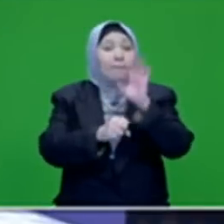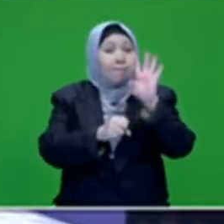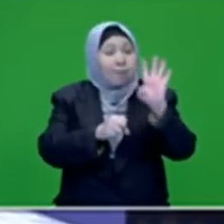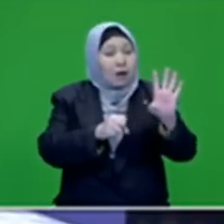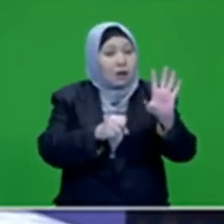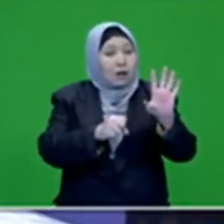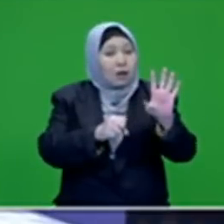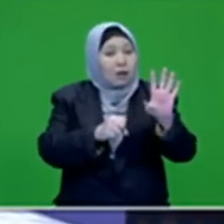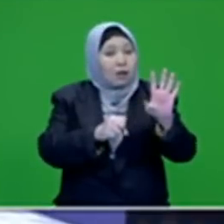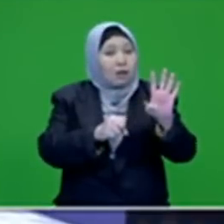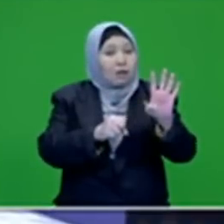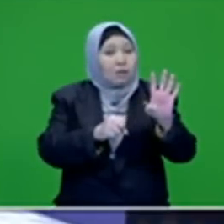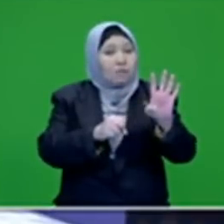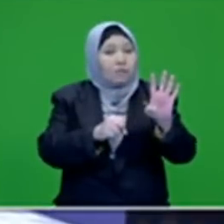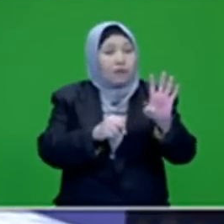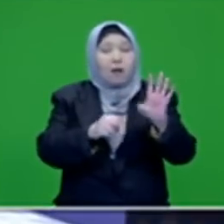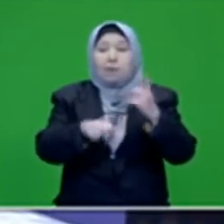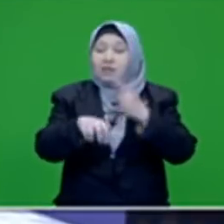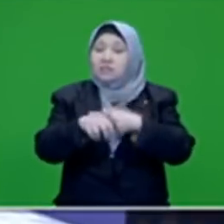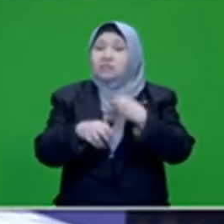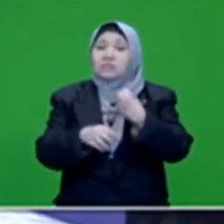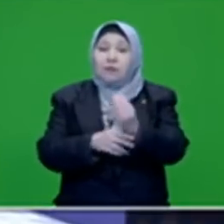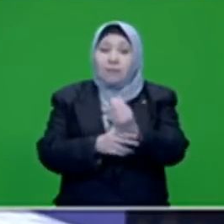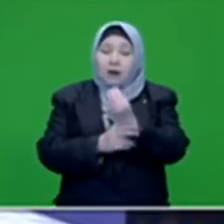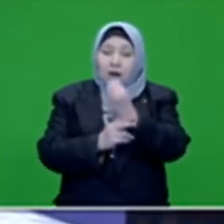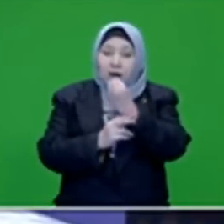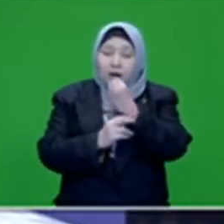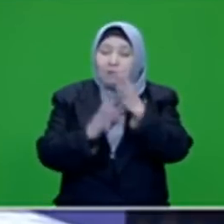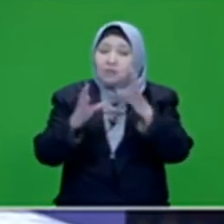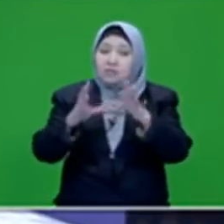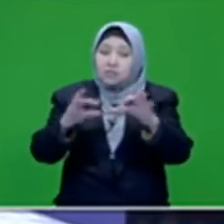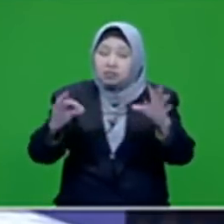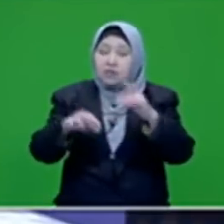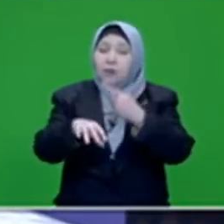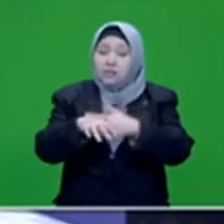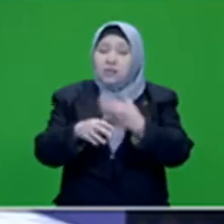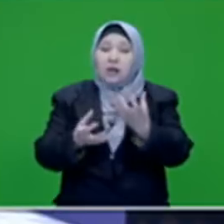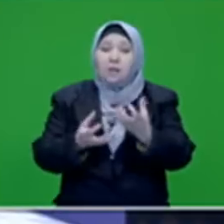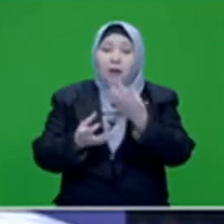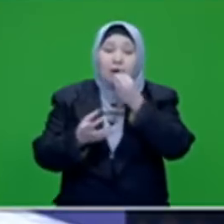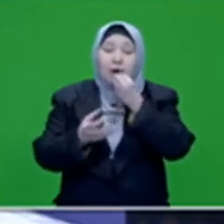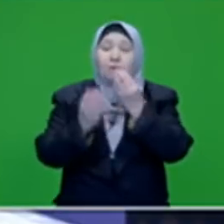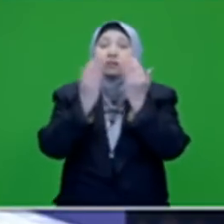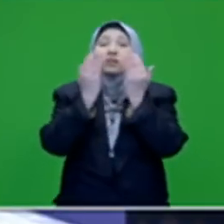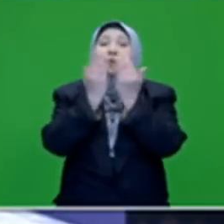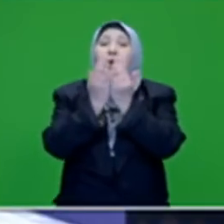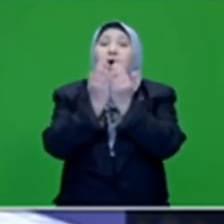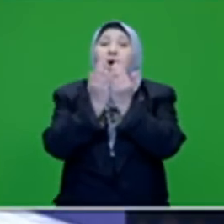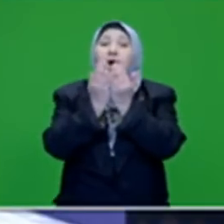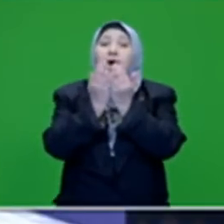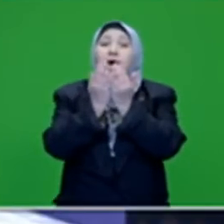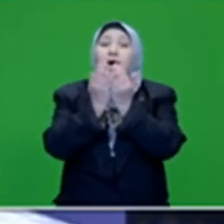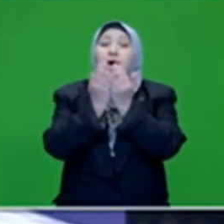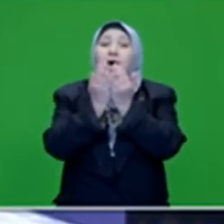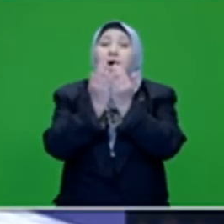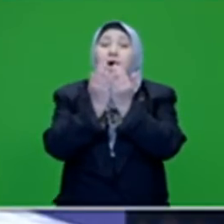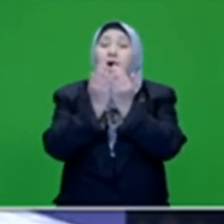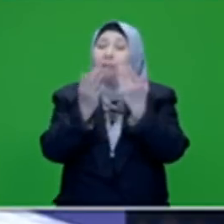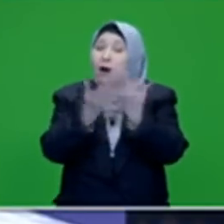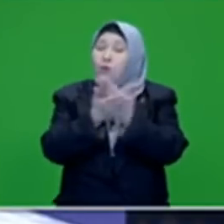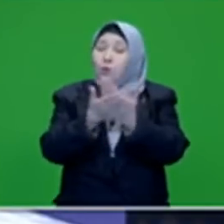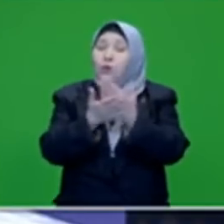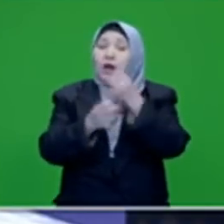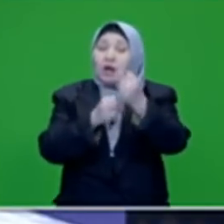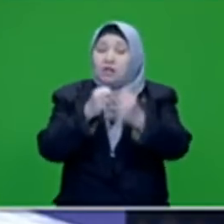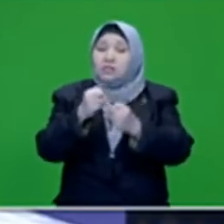4 ketika nak makan tu, doktor cerita masa nak makan tu beliau baca doa. Ya. Yeah. Masa tu belum Islam lagi, dah jam 4.